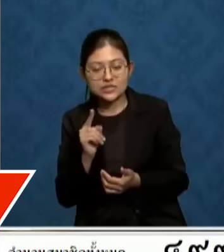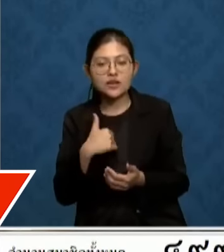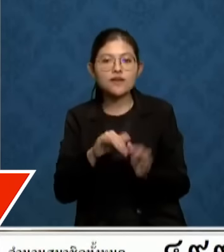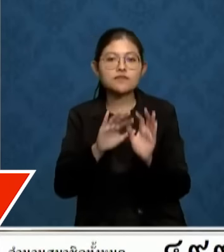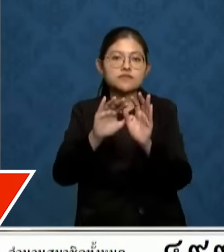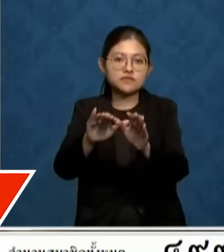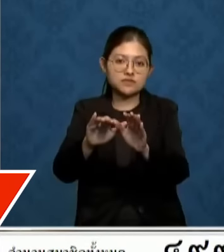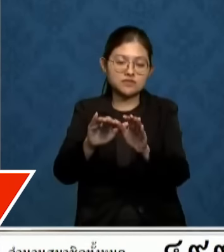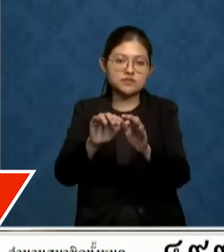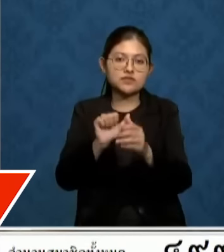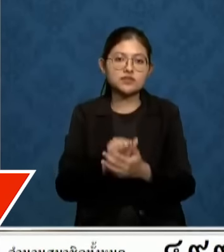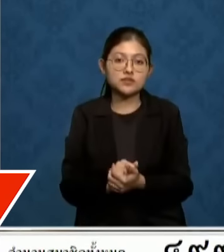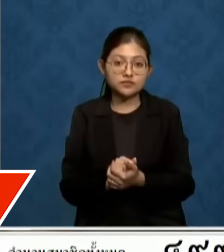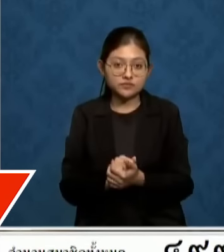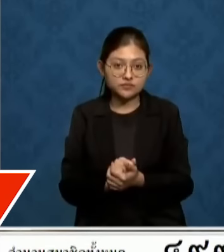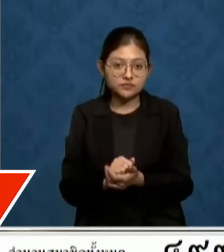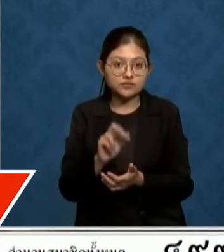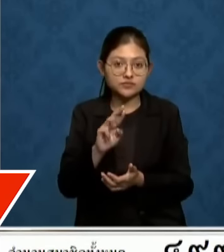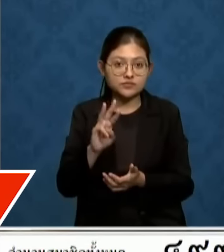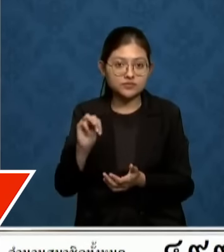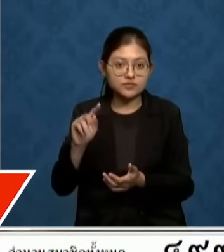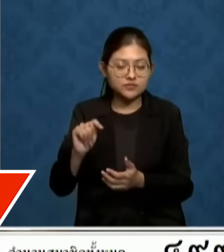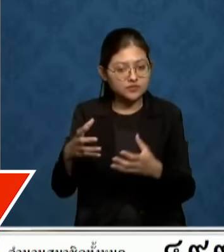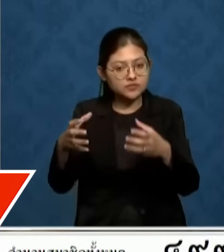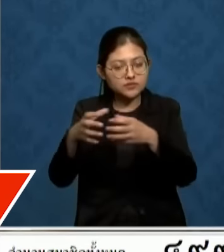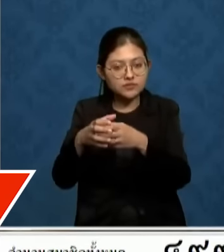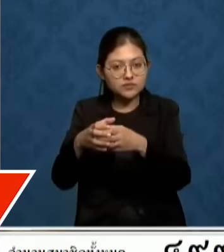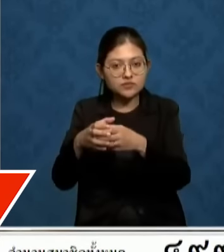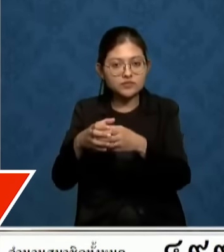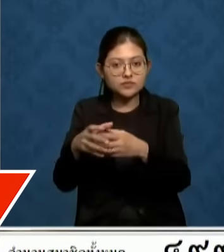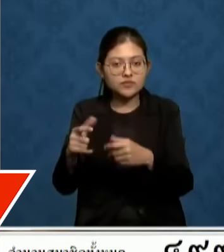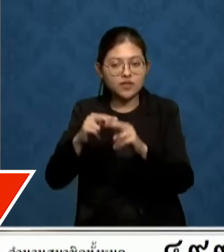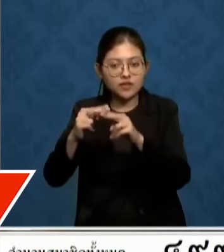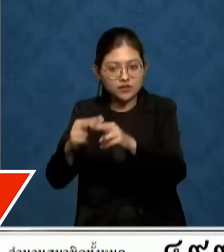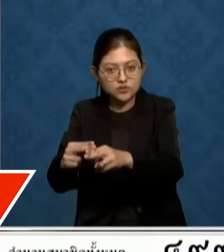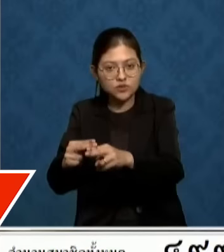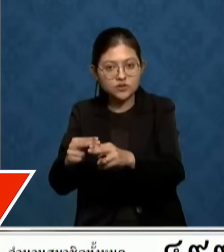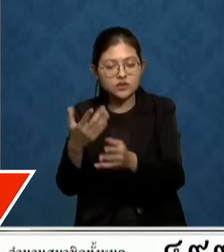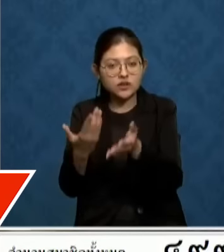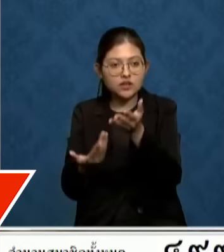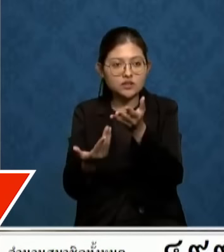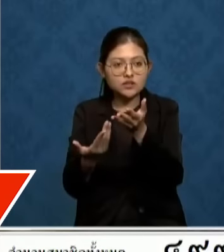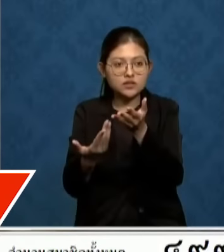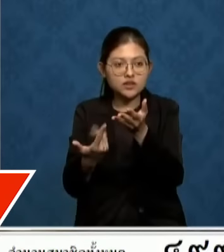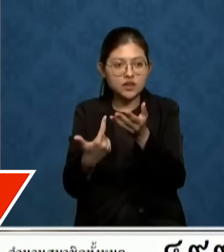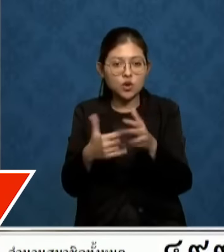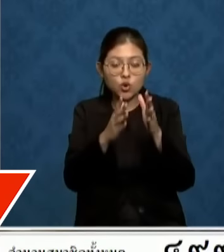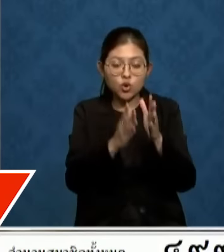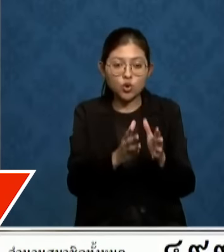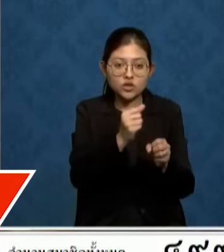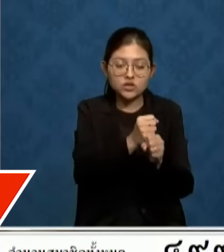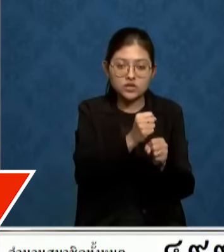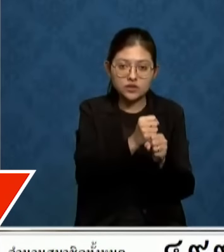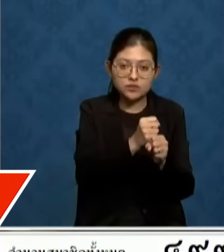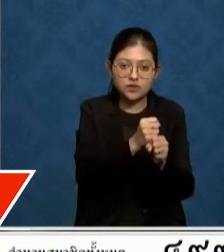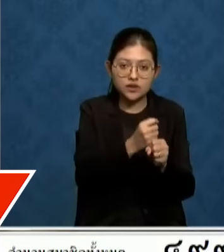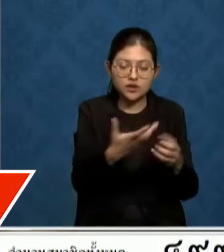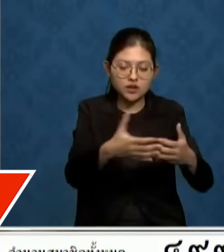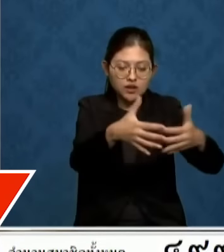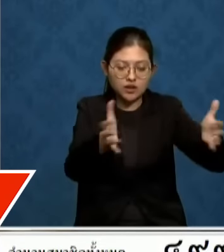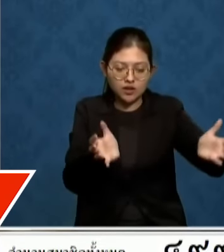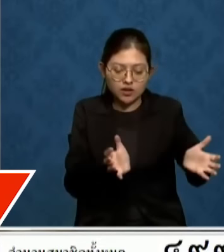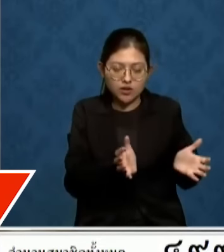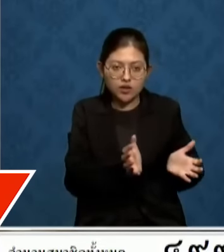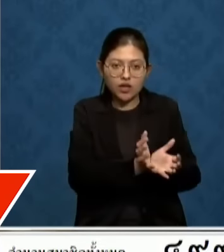ฝากถามด้วยนะครับถามไปยังอ่าหน่วยงานที่เกี่ยวข้องไม่ว่าจะเป็นเอกชนนะครับไม่ว่าจะเป็นอ่าคนที่รับโหลโหลหายไปไหน